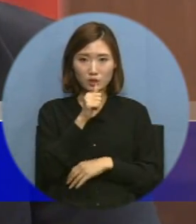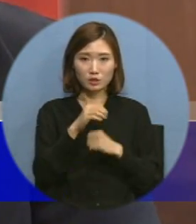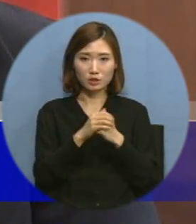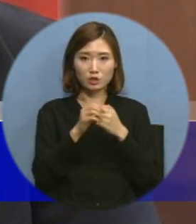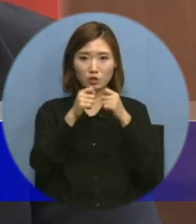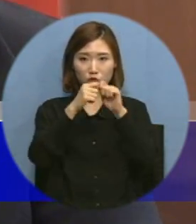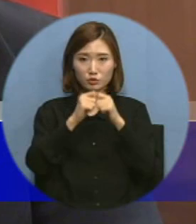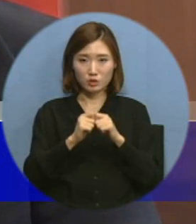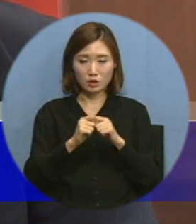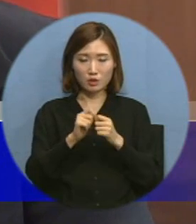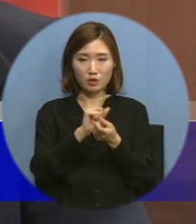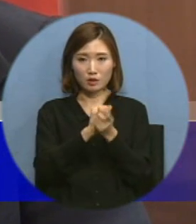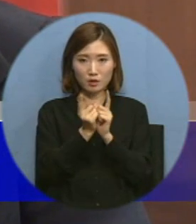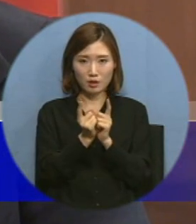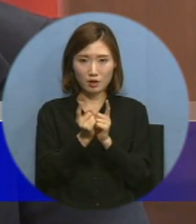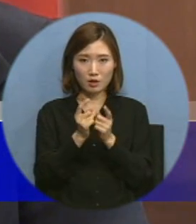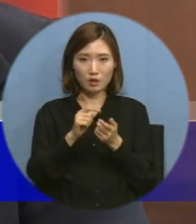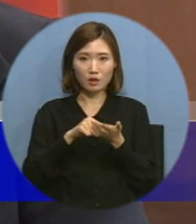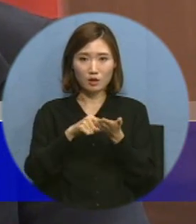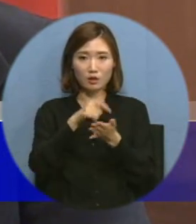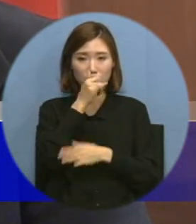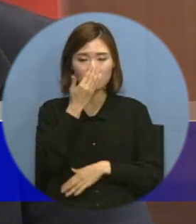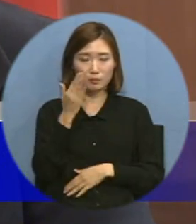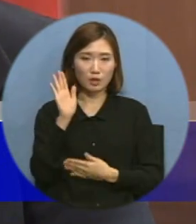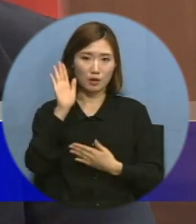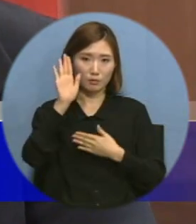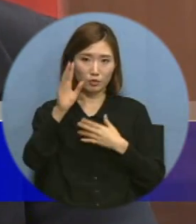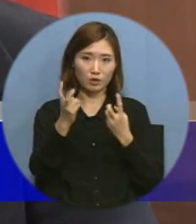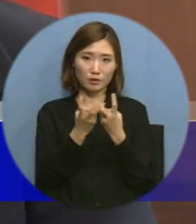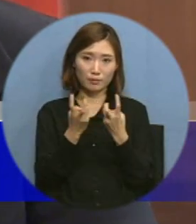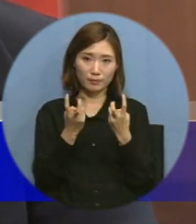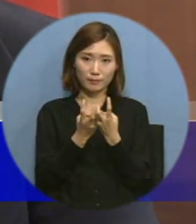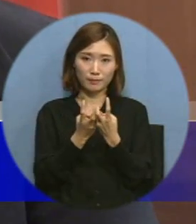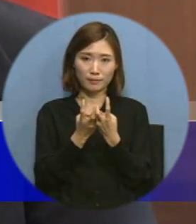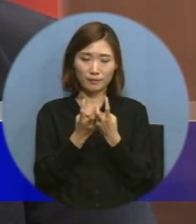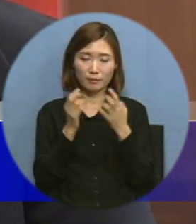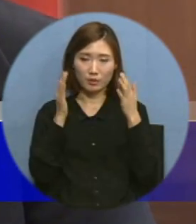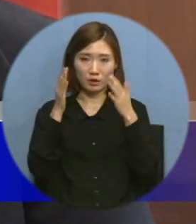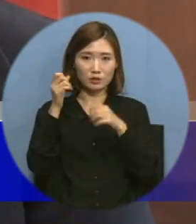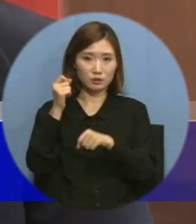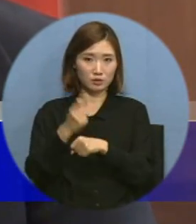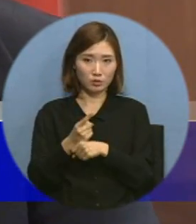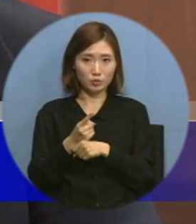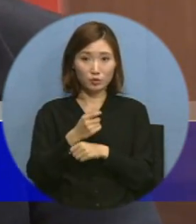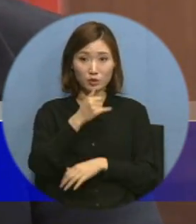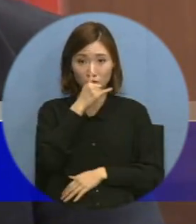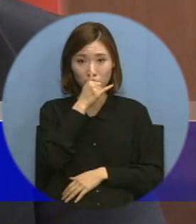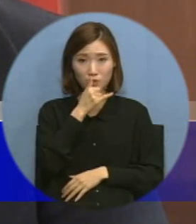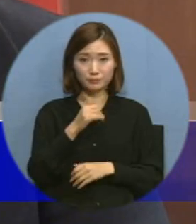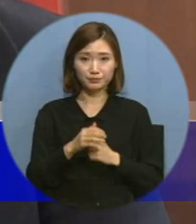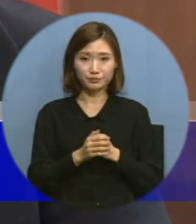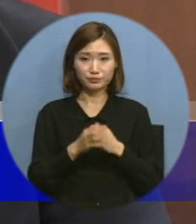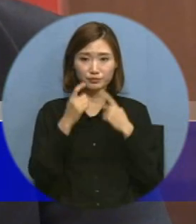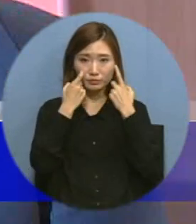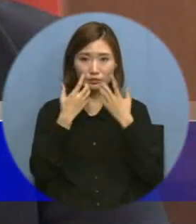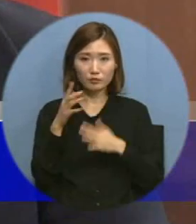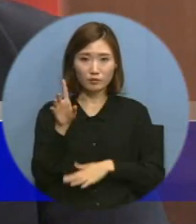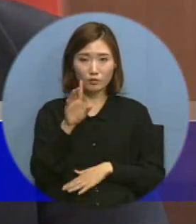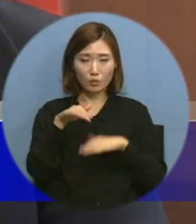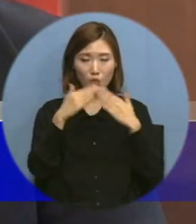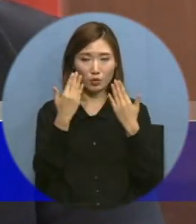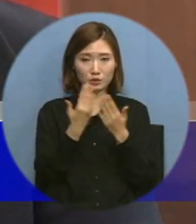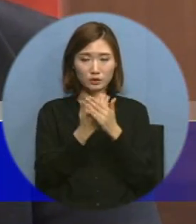대안들도 있지만 앞으로 어떻게 나가야 할지에 대한 방 방향성을 담고 있습니다 분명한 것 모든